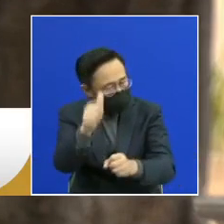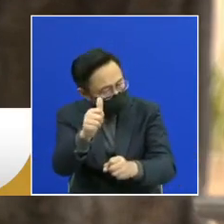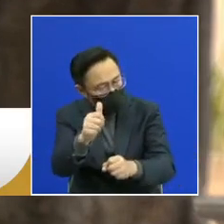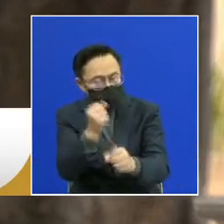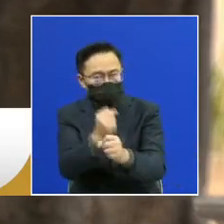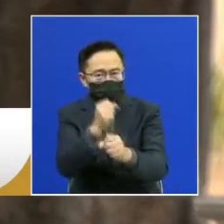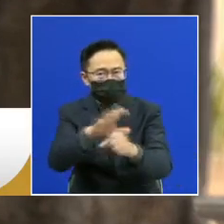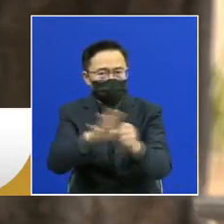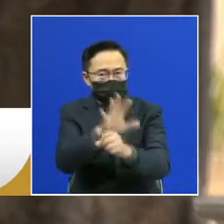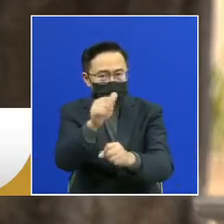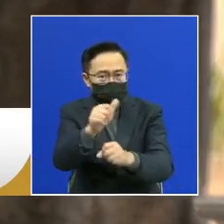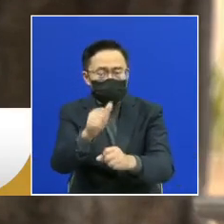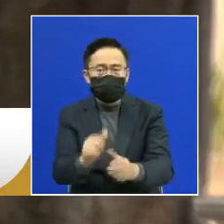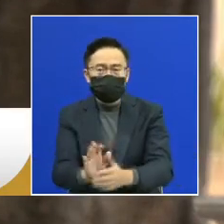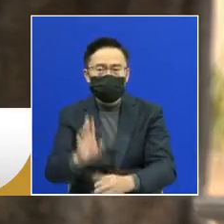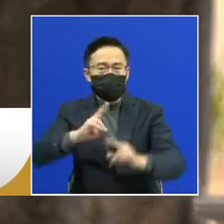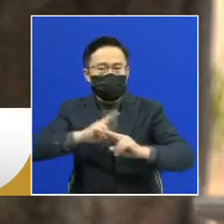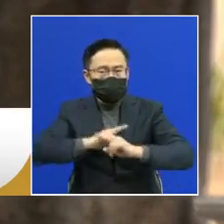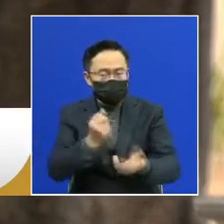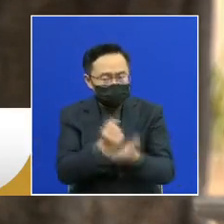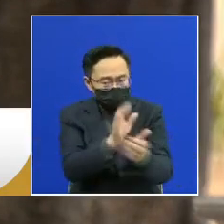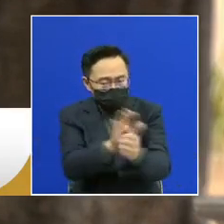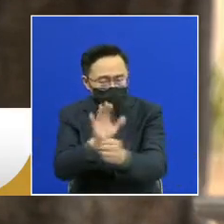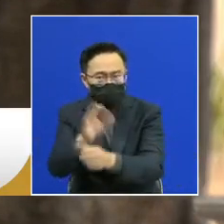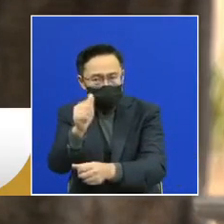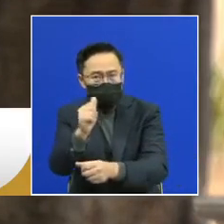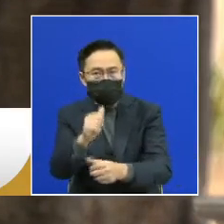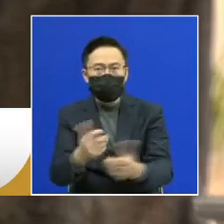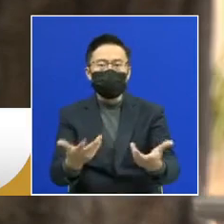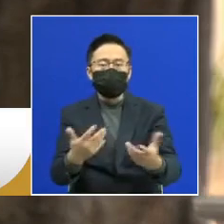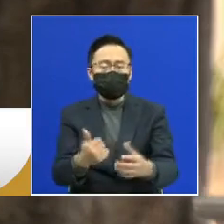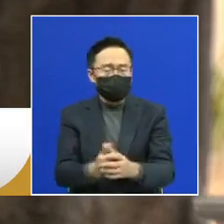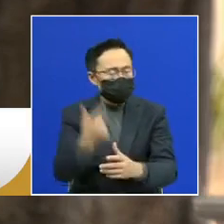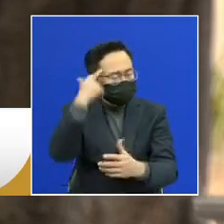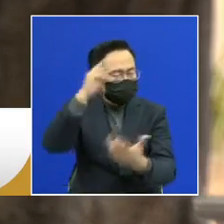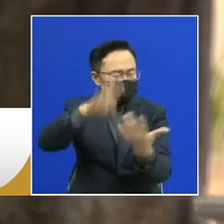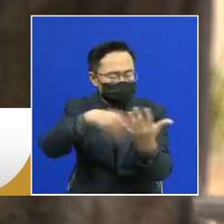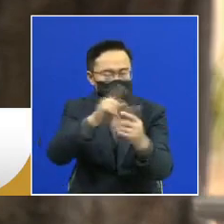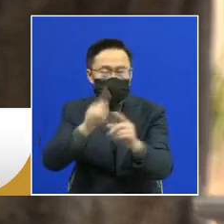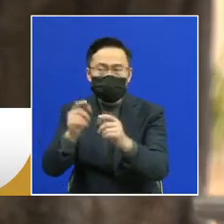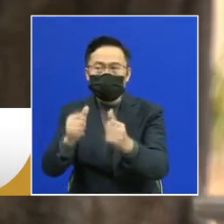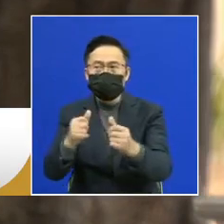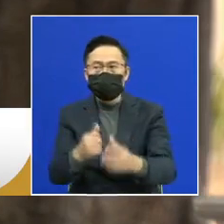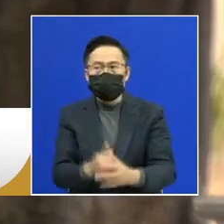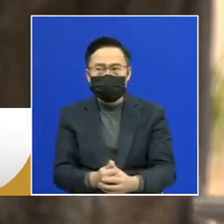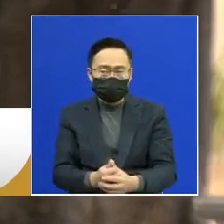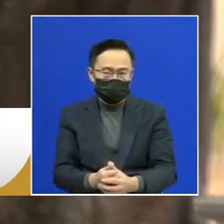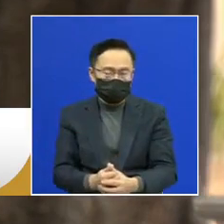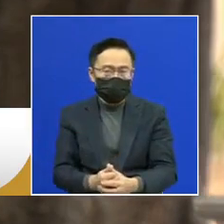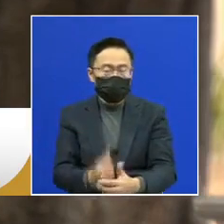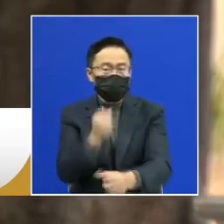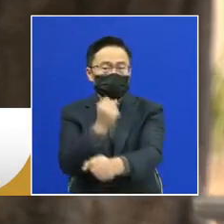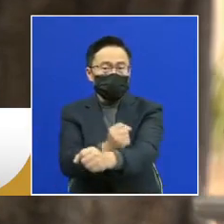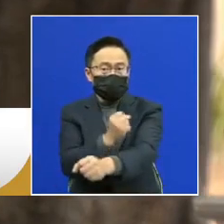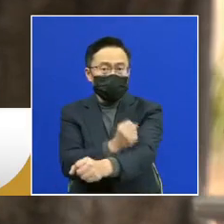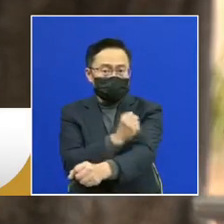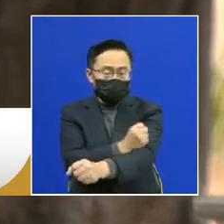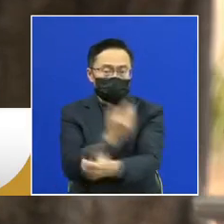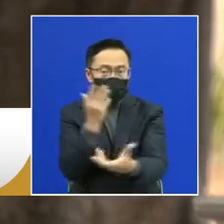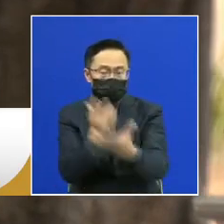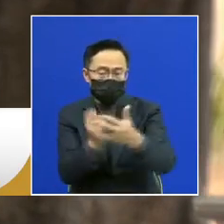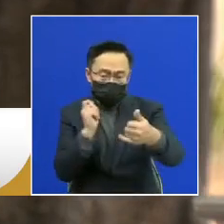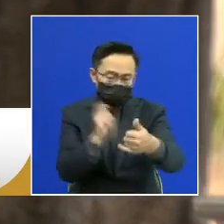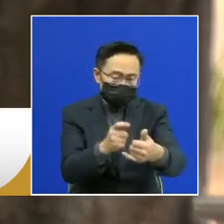ใส่ทนก็ชื่นชมดูแลเขาช่วยเหลือเขาเข้าไปปิดโรงงานในตัวให้กลุ่มนึงอะไรเรื่องของแรงงานก็แล้วกันเยียวยา